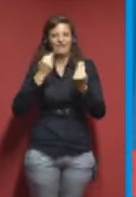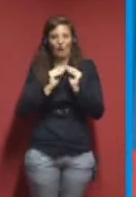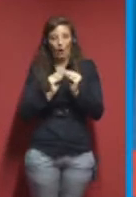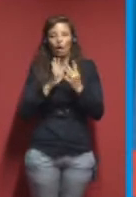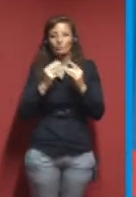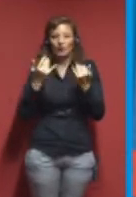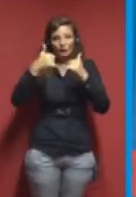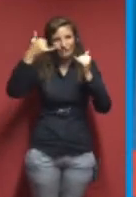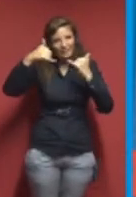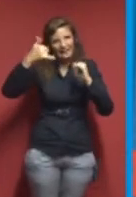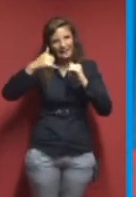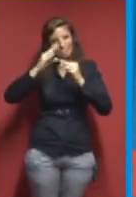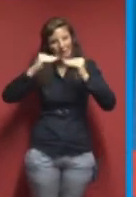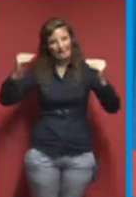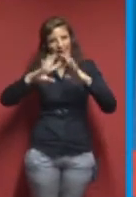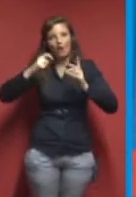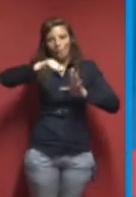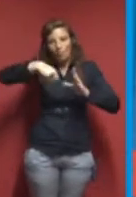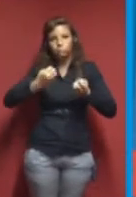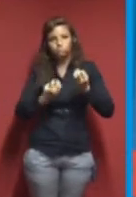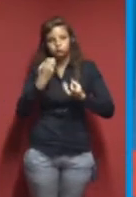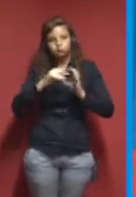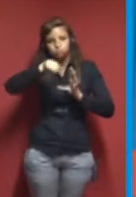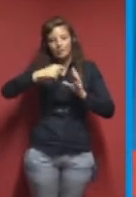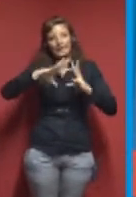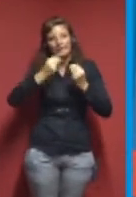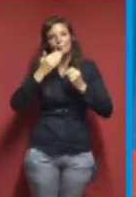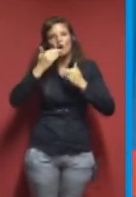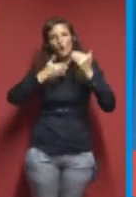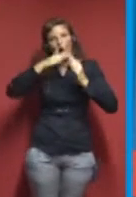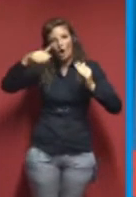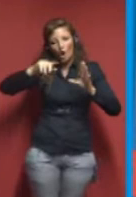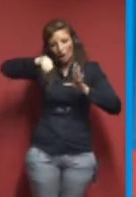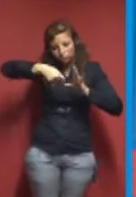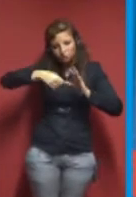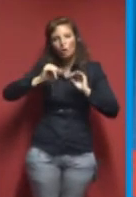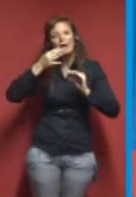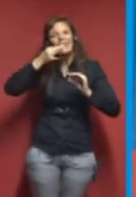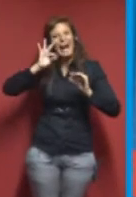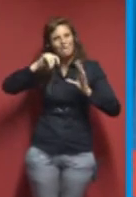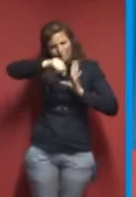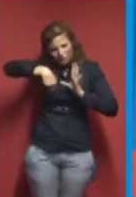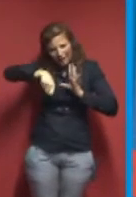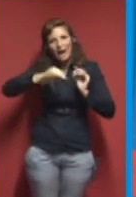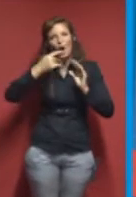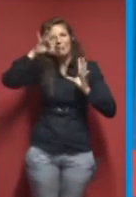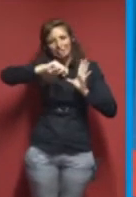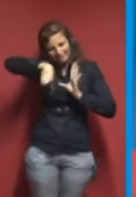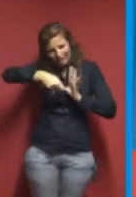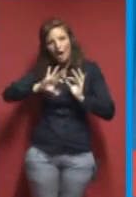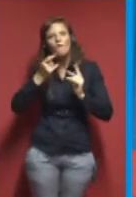in esempio vernici industriali del caffè nel tè nelle fragole e poi